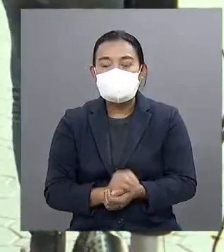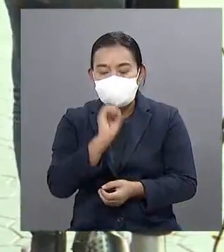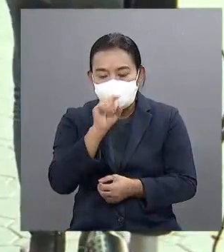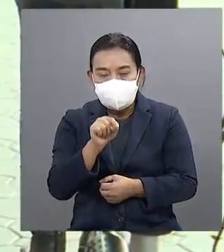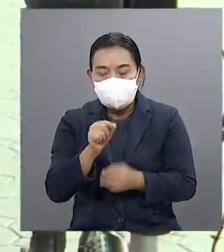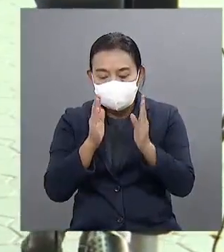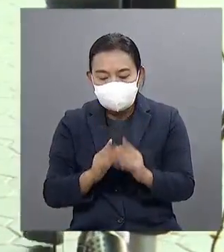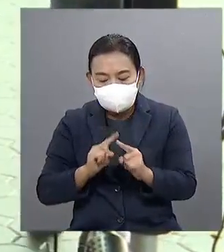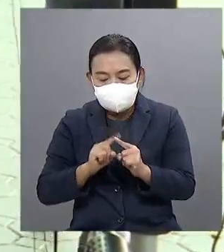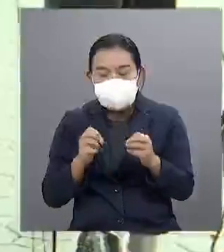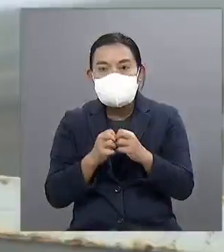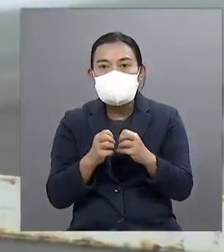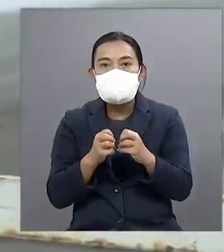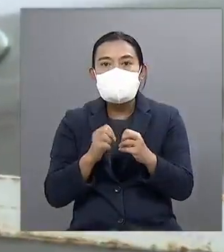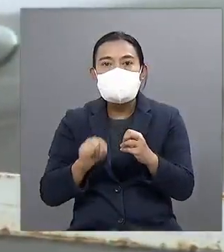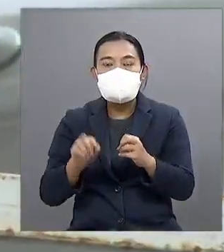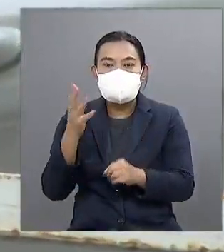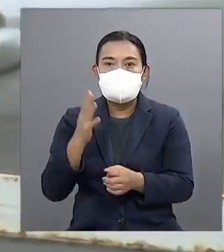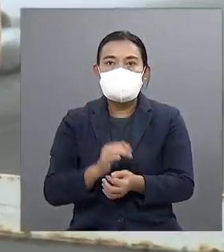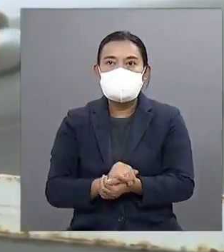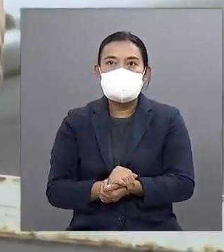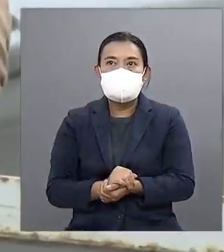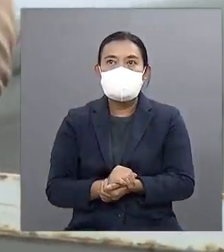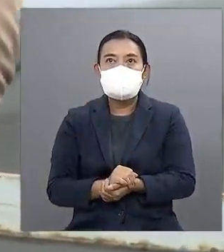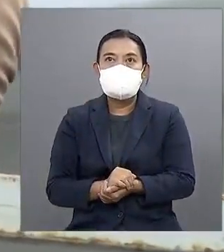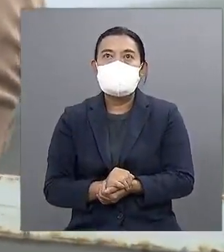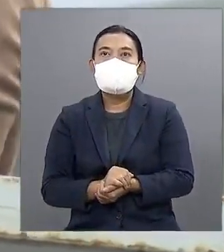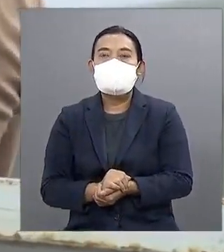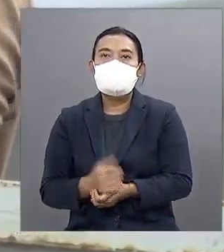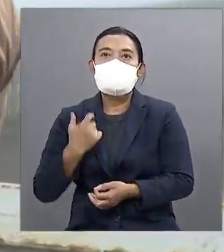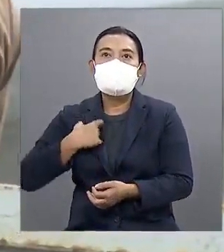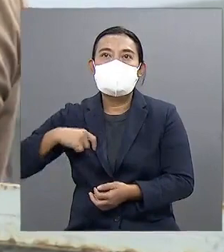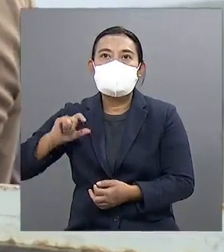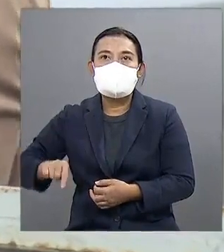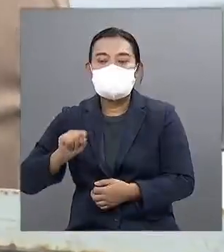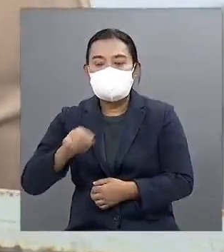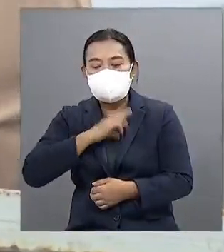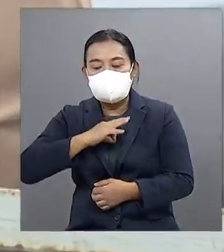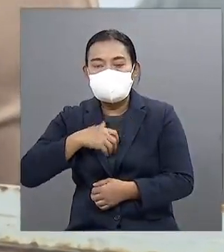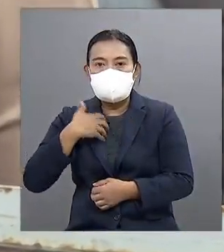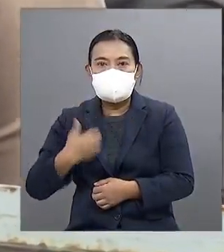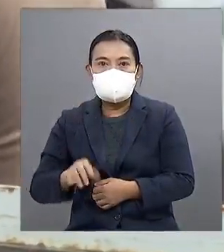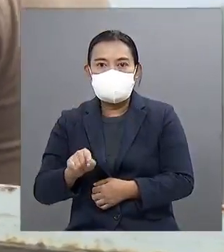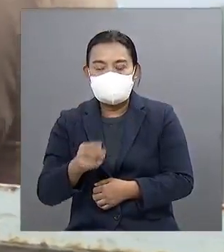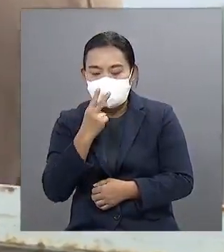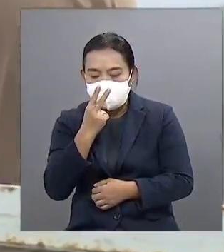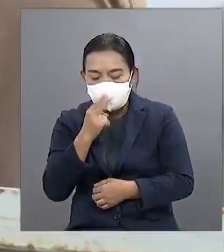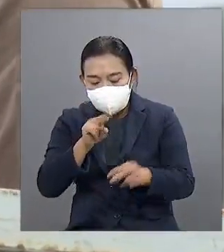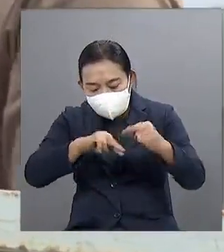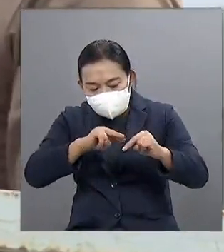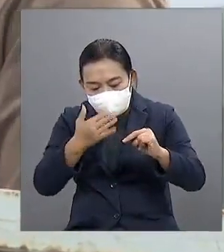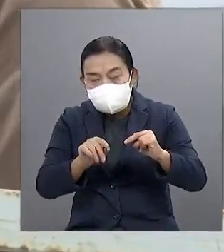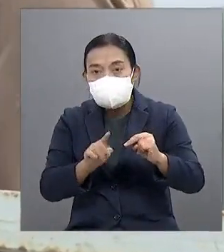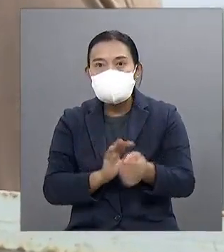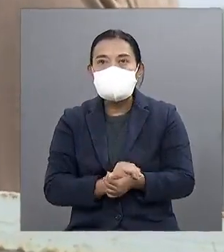ายุ่งเหยิงในคดีส่วนกรณีที่ทนายสิทธาแสดงความกังวลก็ได้ตรวจสอบให้แล้วโดยระบุว่าพลตำรวจตรีค